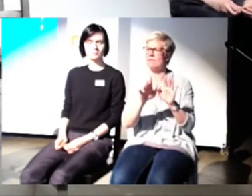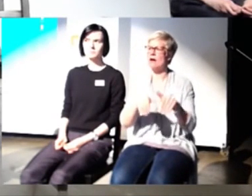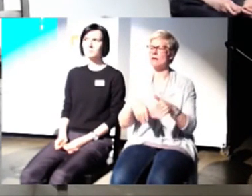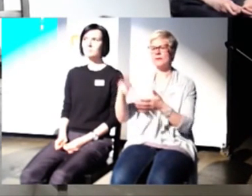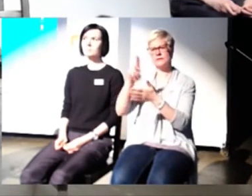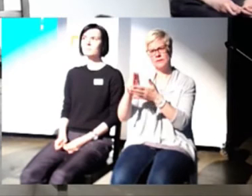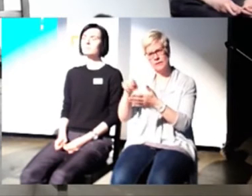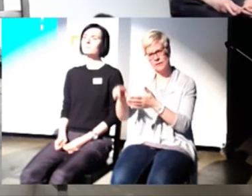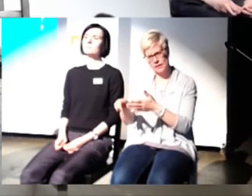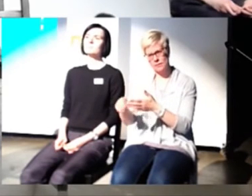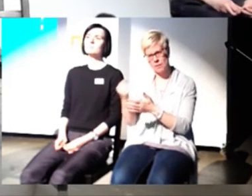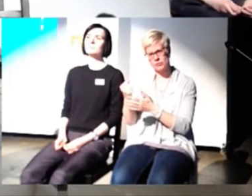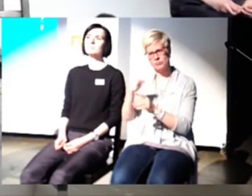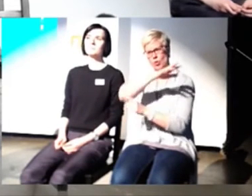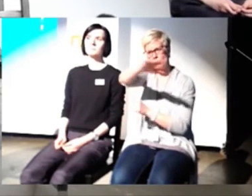siinä ympäristössä.